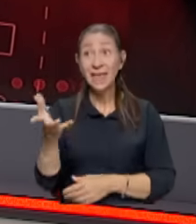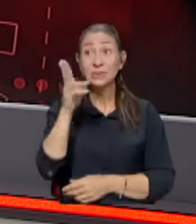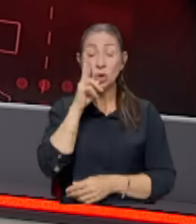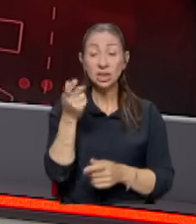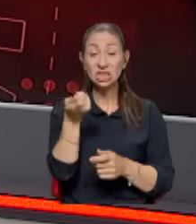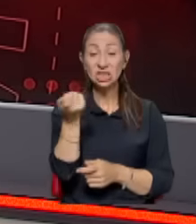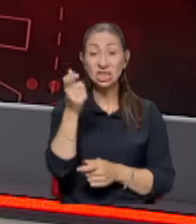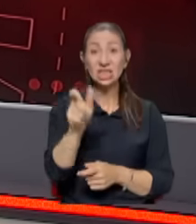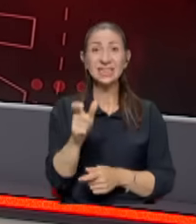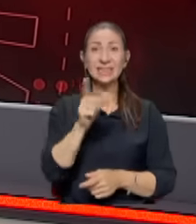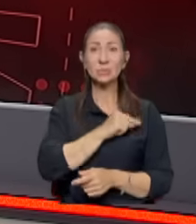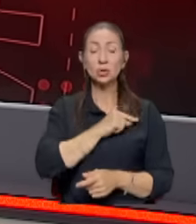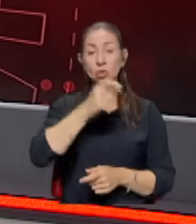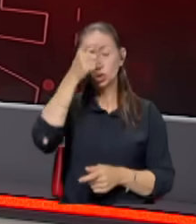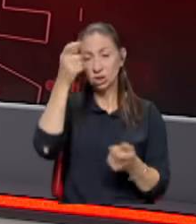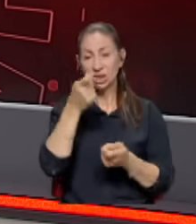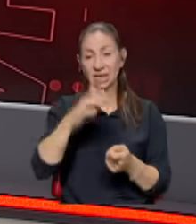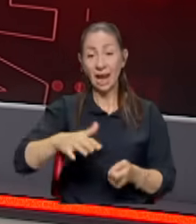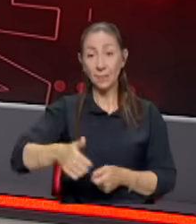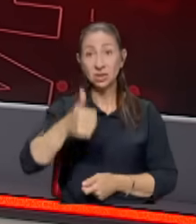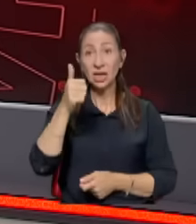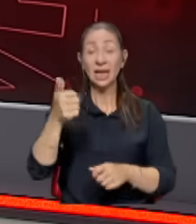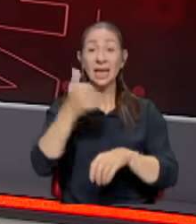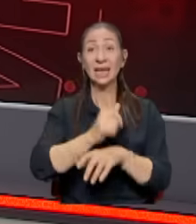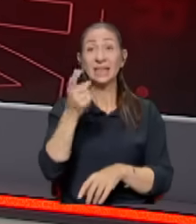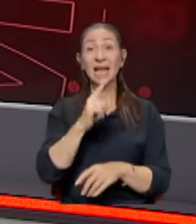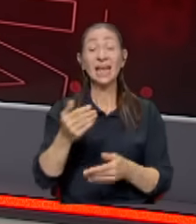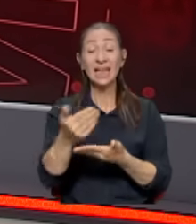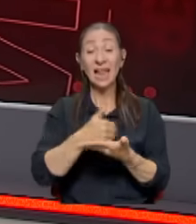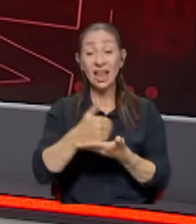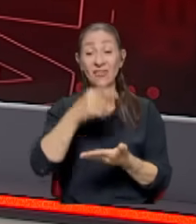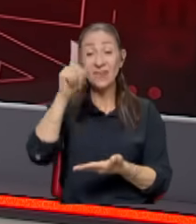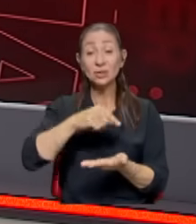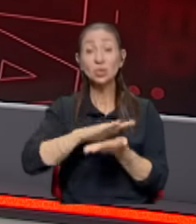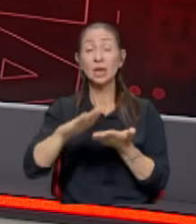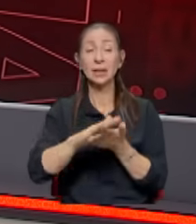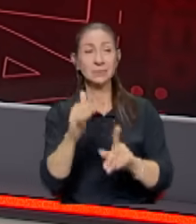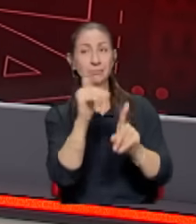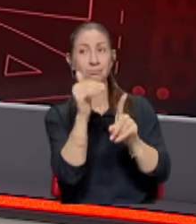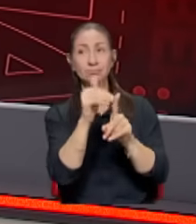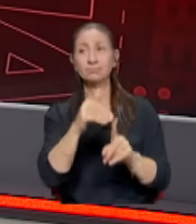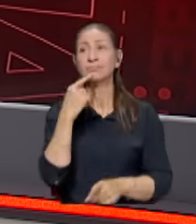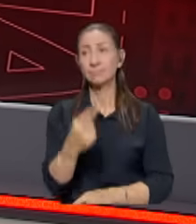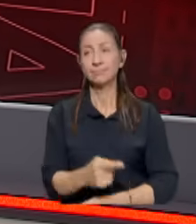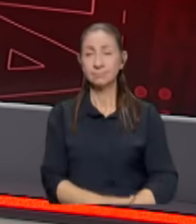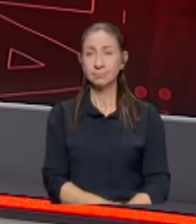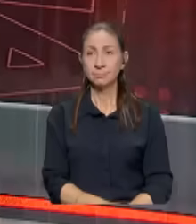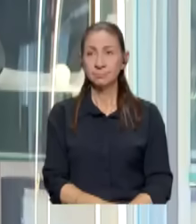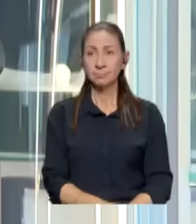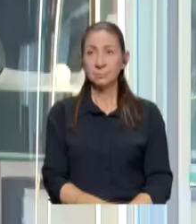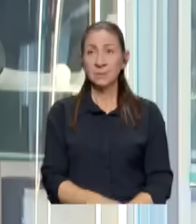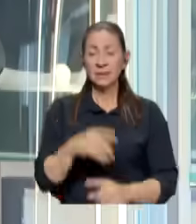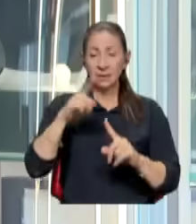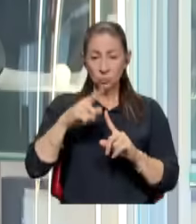son işçi temsilcisi Türk İş Genel Başkanı da iktidara gelir vergisi düzenlemesi çağrısında bulundu. Temmuz